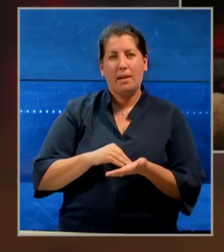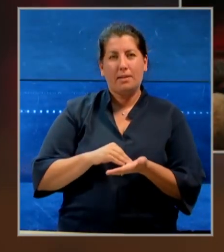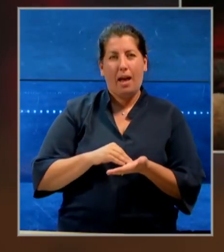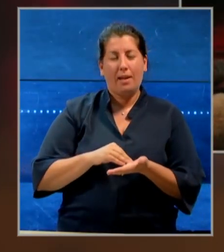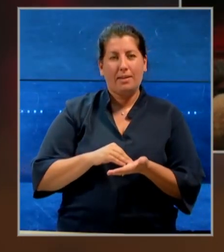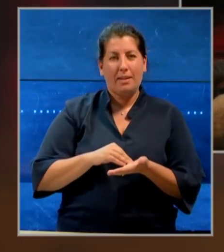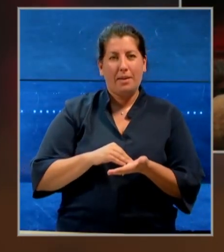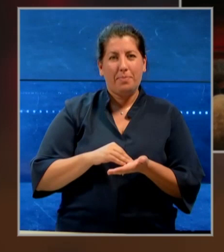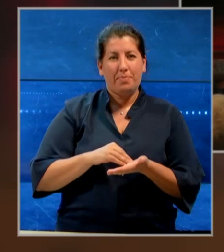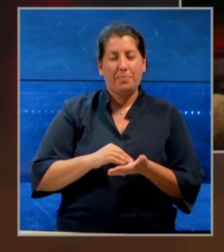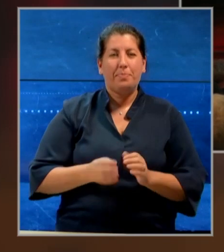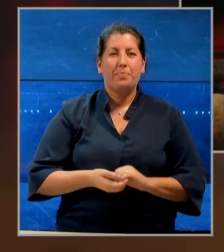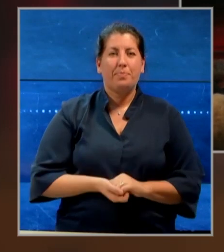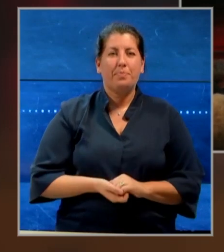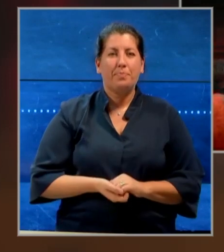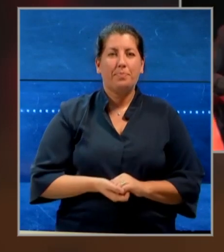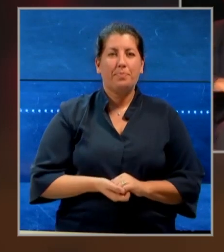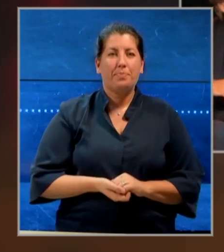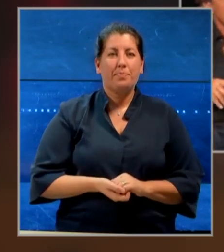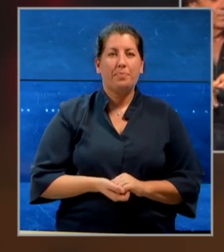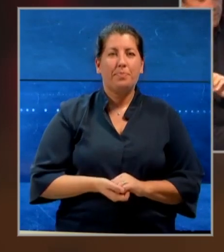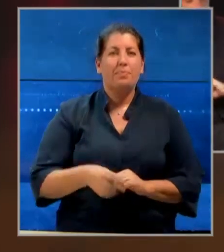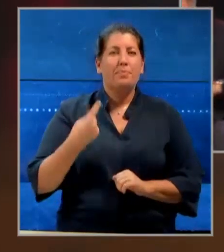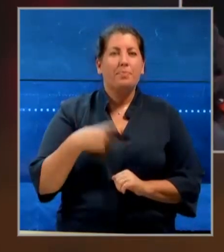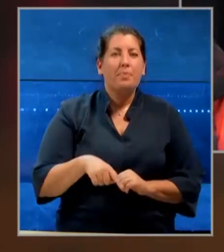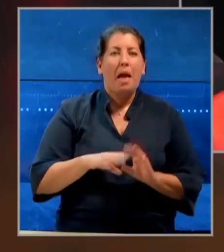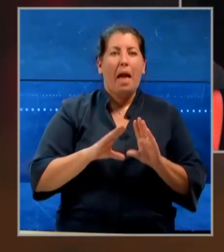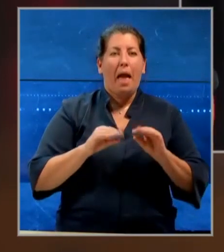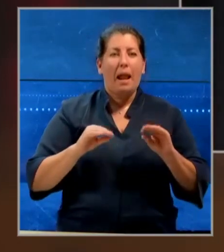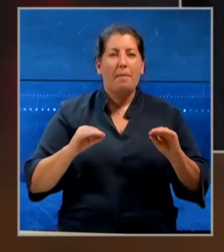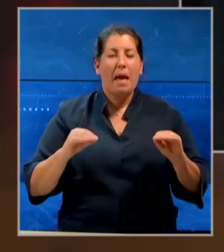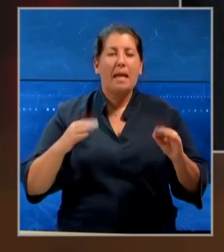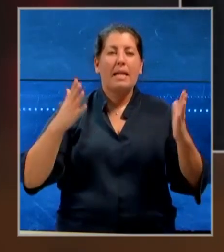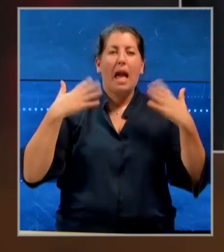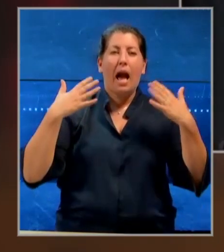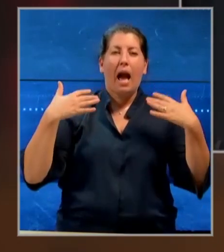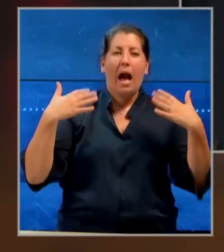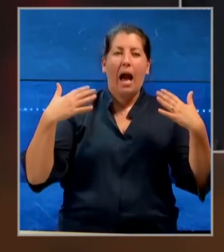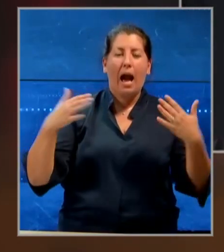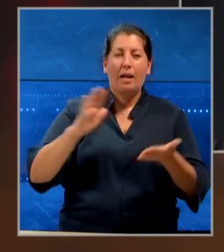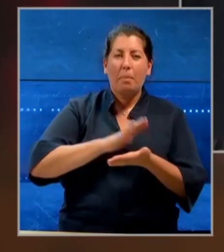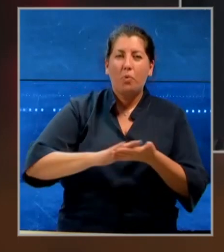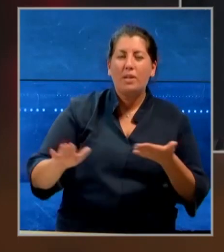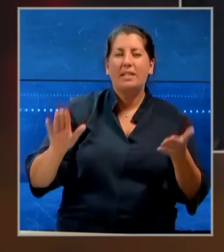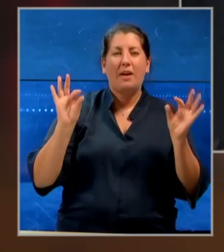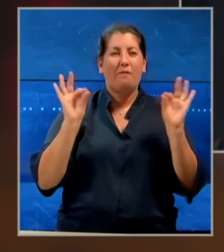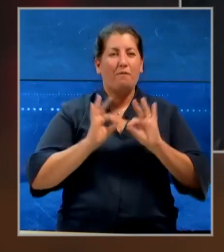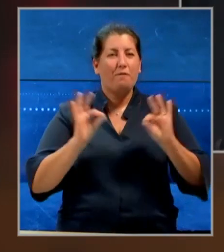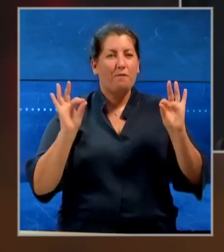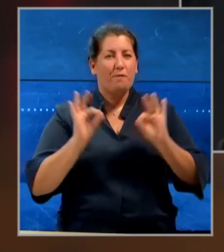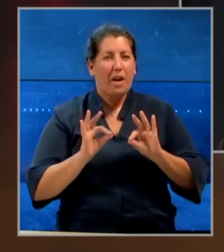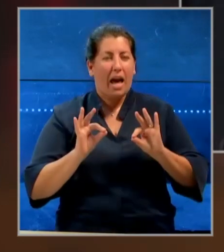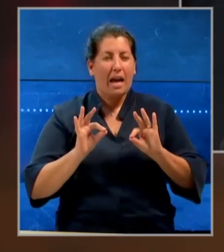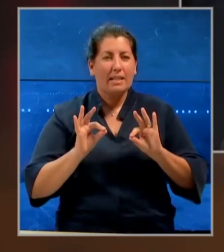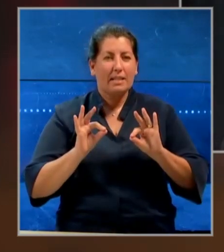ed ossa. Insomma, elementi, aria pulita, aria anche fresca, quello che potrebbe funzionare anche in uno